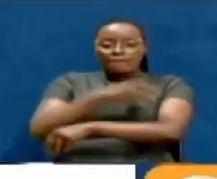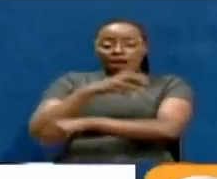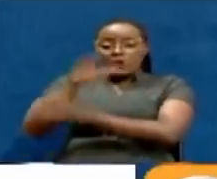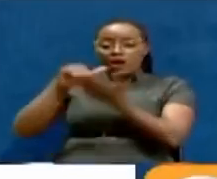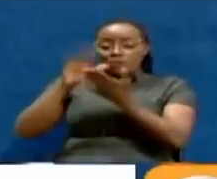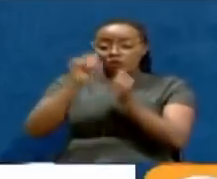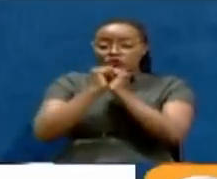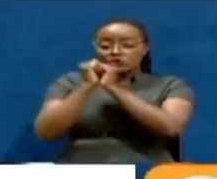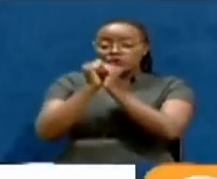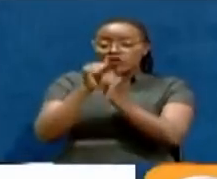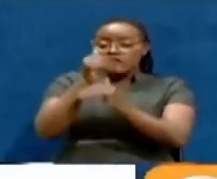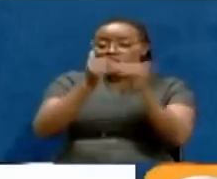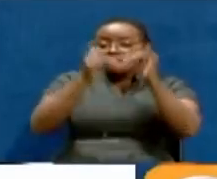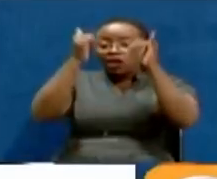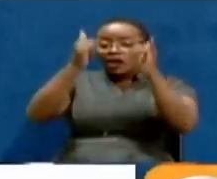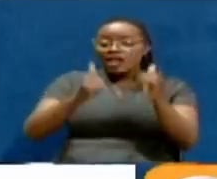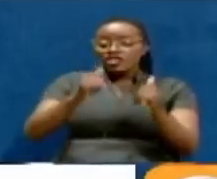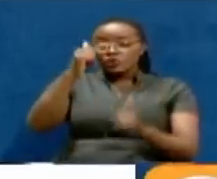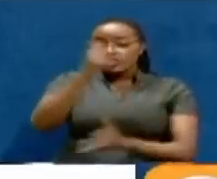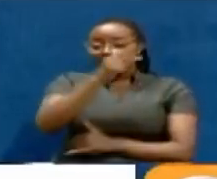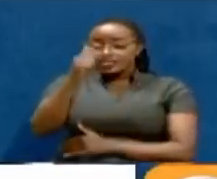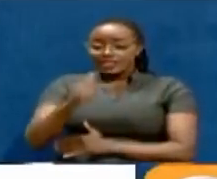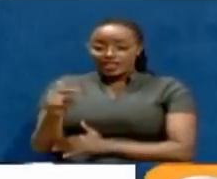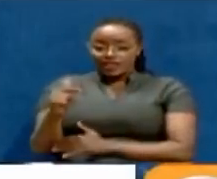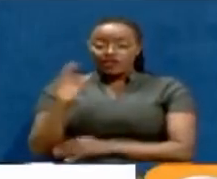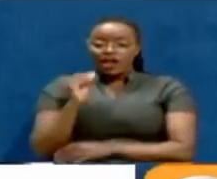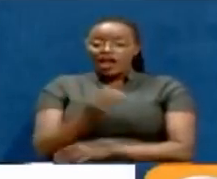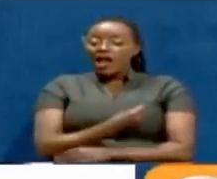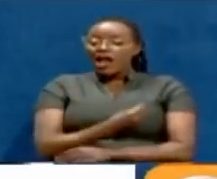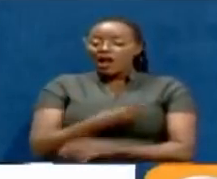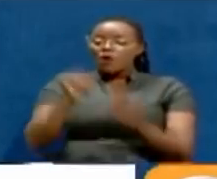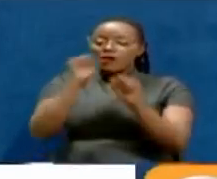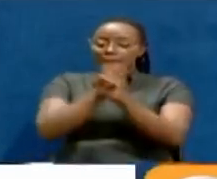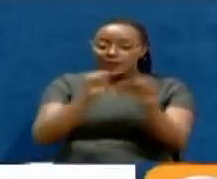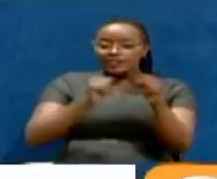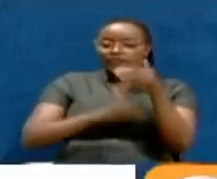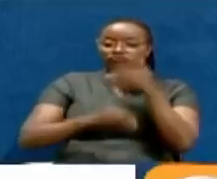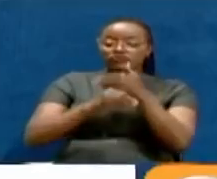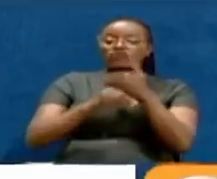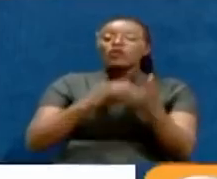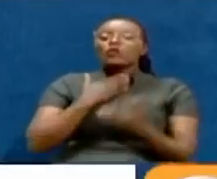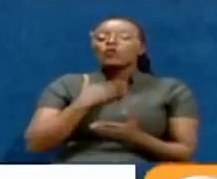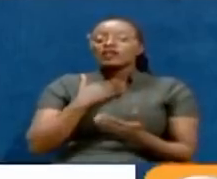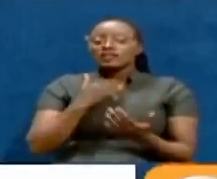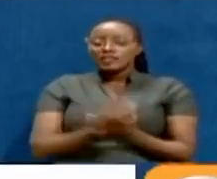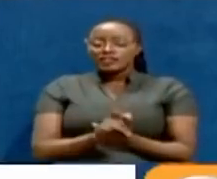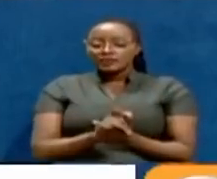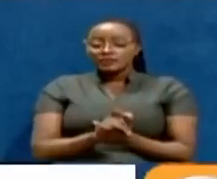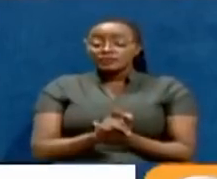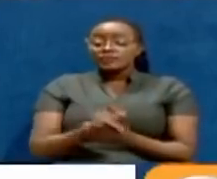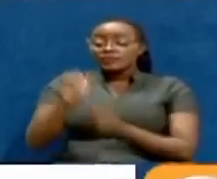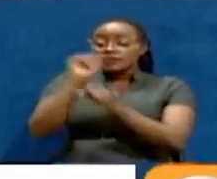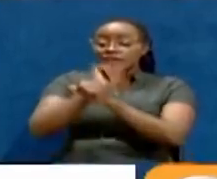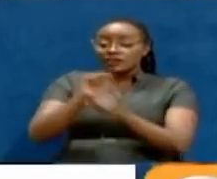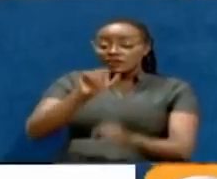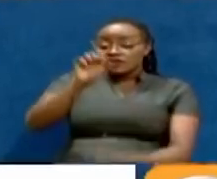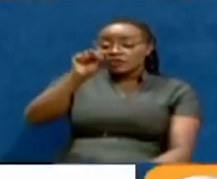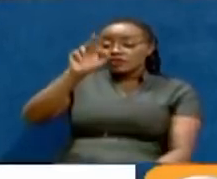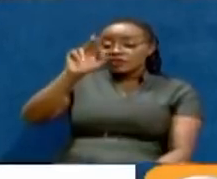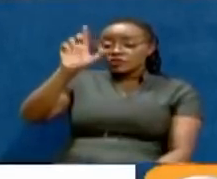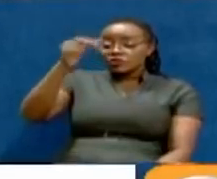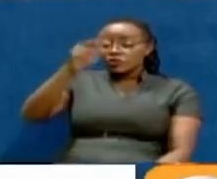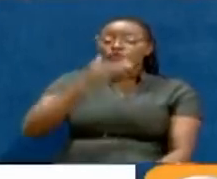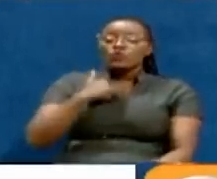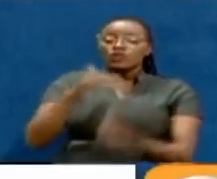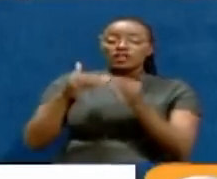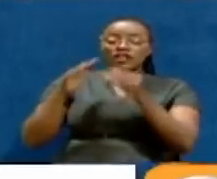pamoja kujenga Tanzania mpya ambayo mpendwa wetu Rais Magufuli aliitamani. Rais Suluhu akiwataka